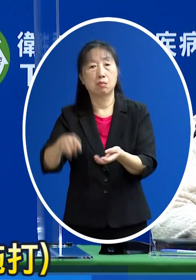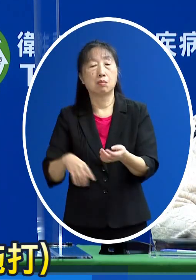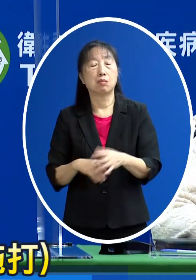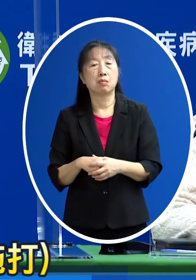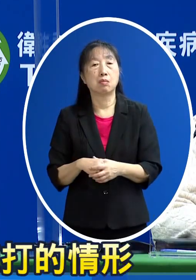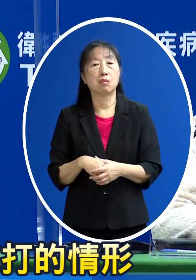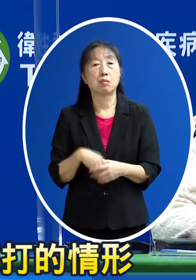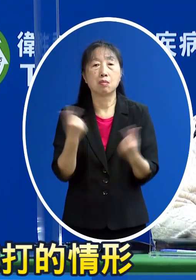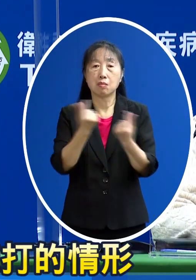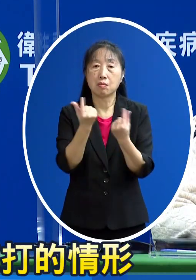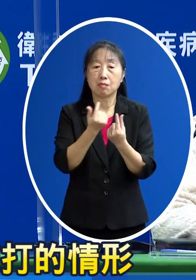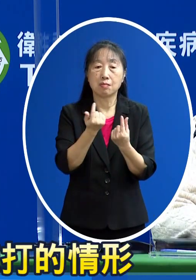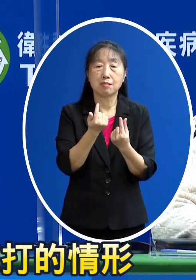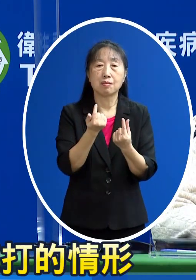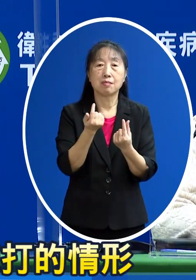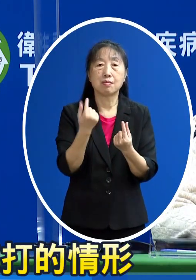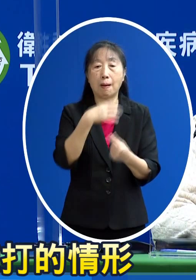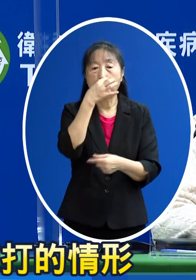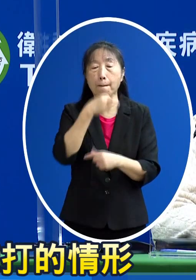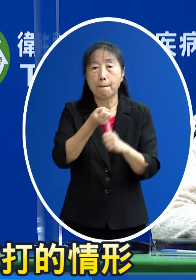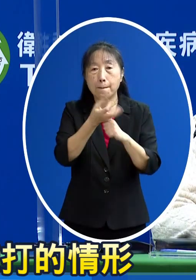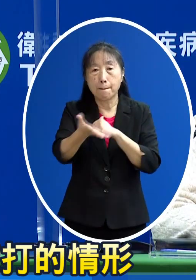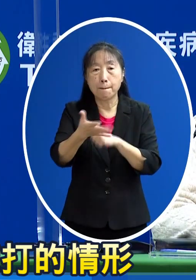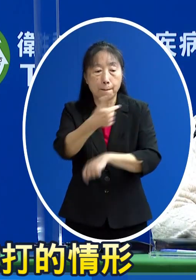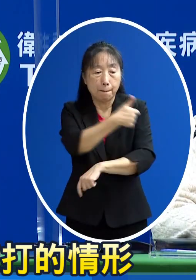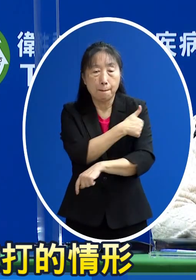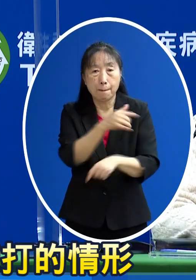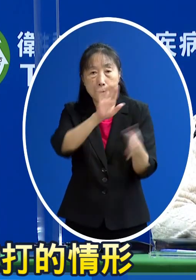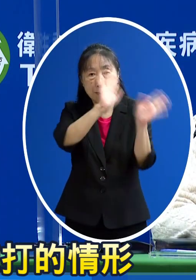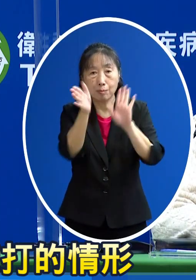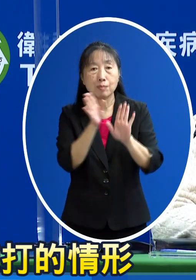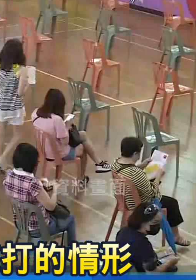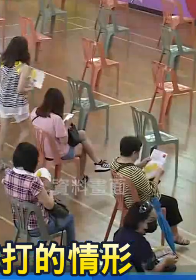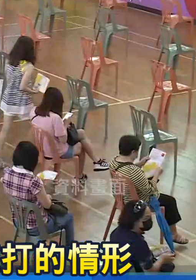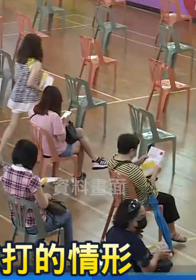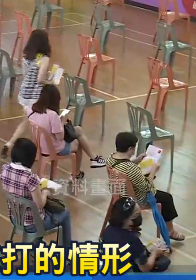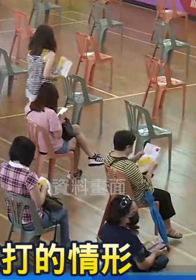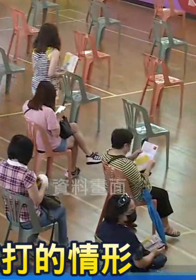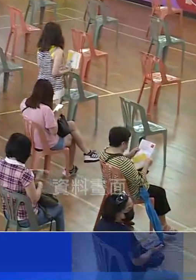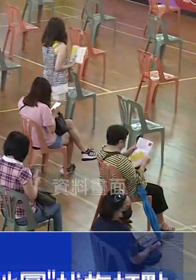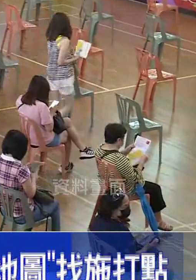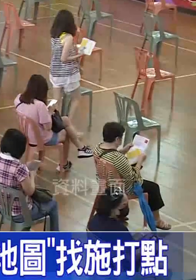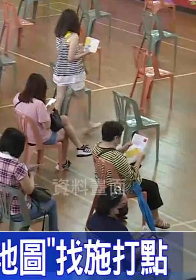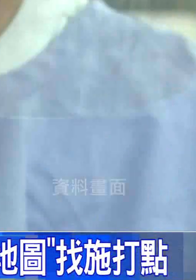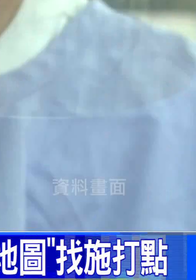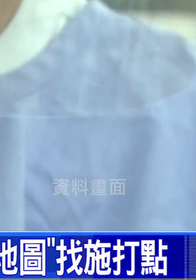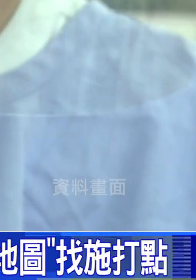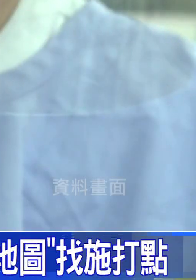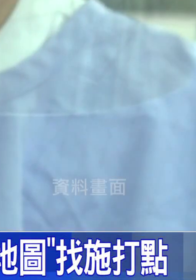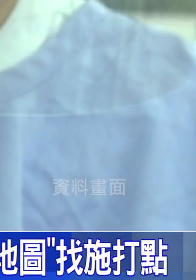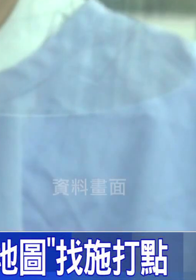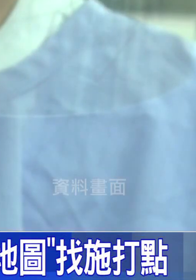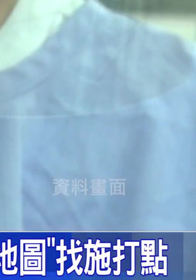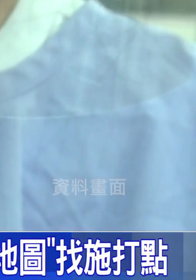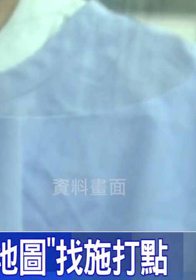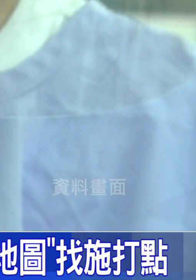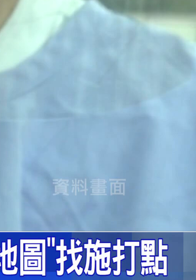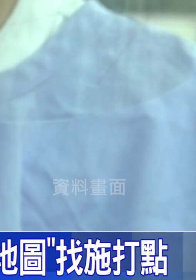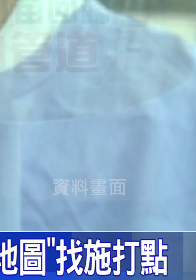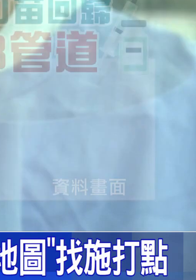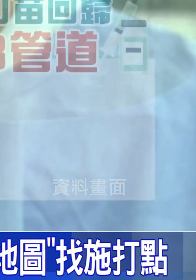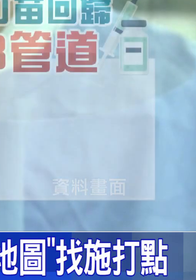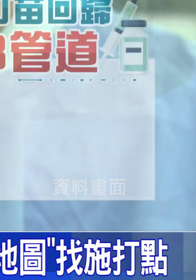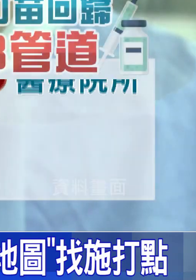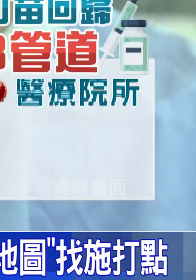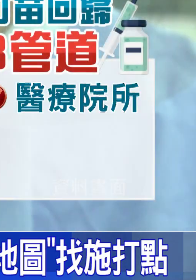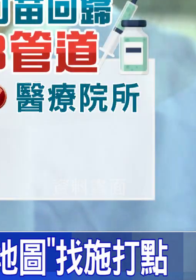册，就有点像是我们流感疫苗施打的这样的一个情形。 十八轮施打量不如预期，疫苗预约平台暂时退